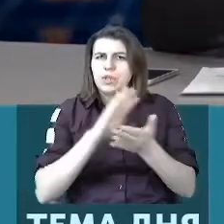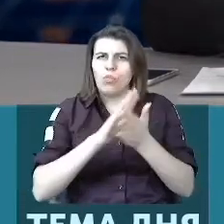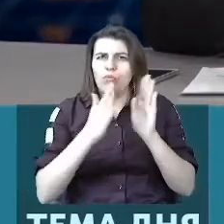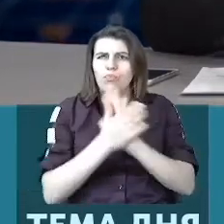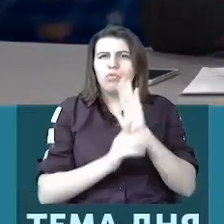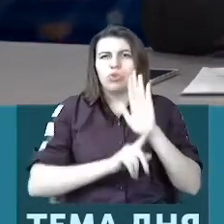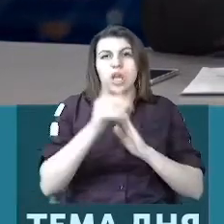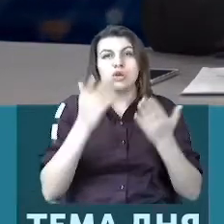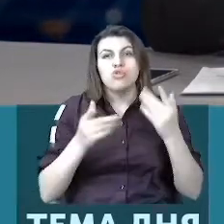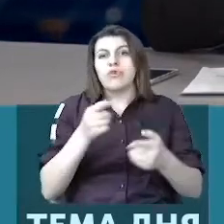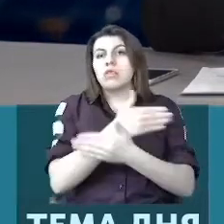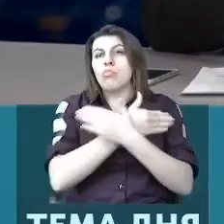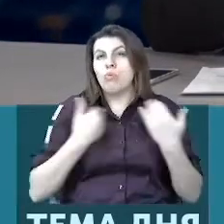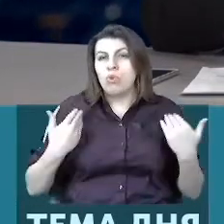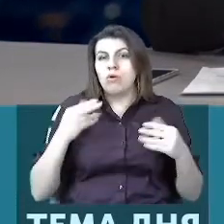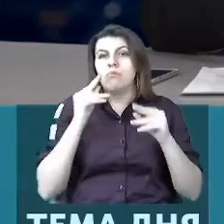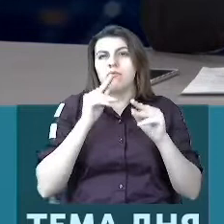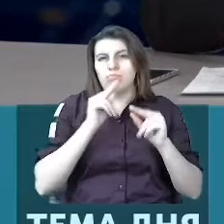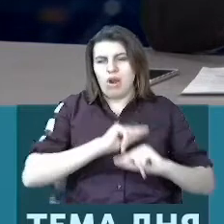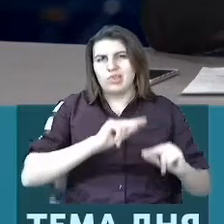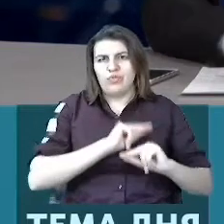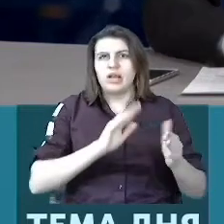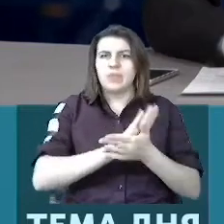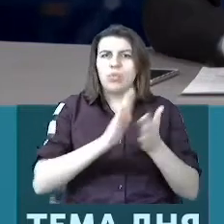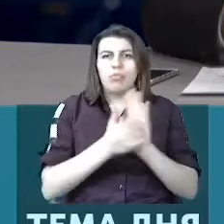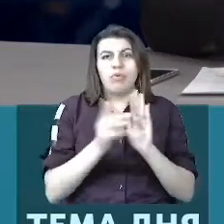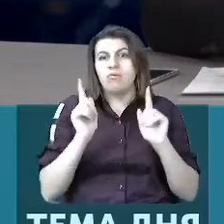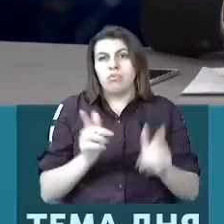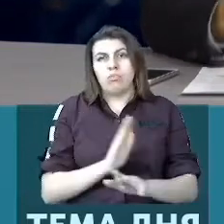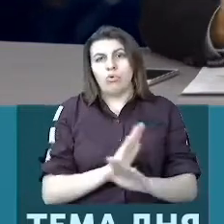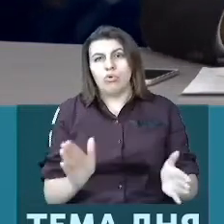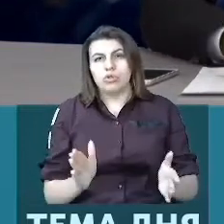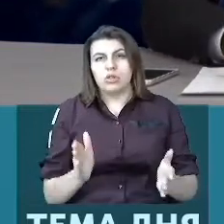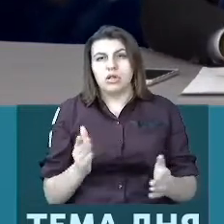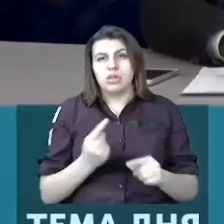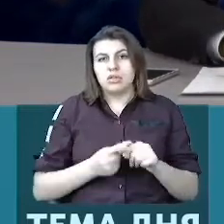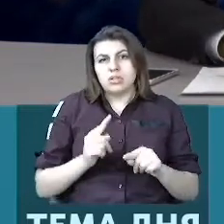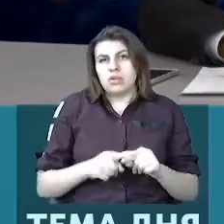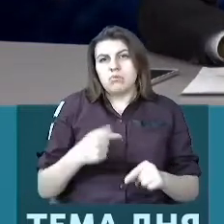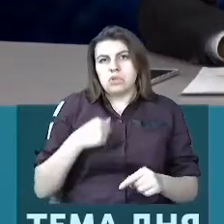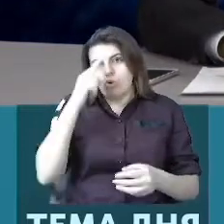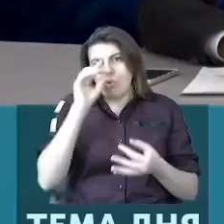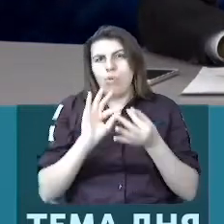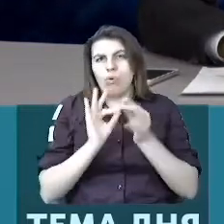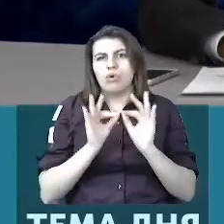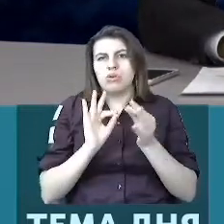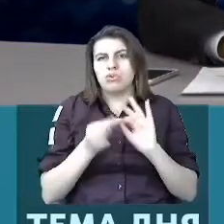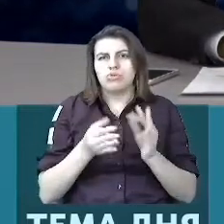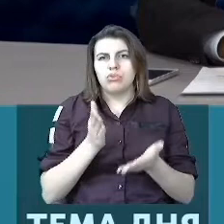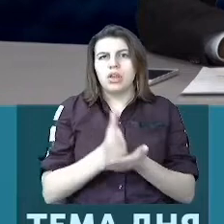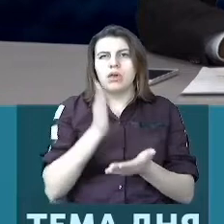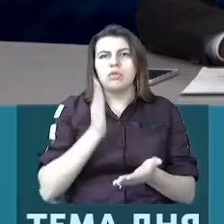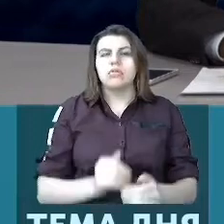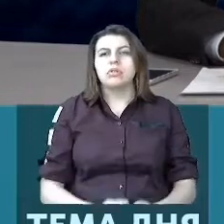хочете працювати, наприклад, за певними умовами, то ви не погоджуєтесь. Це мені, принаймні, видається цілком логічно. Ну, певні